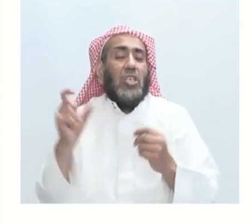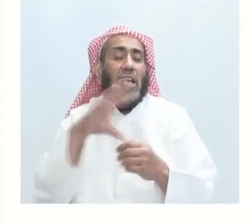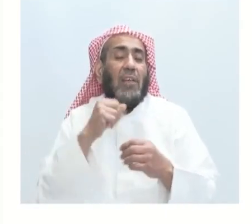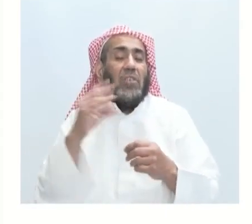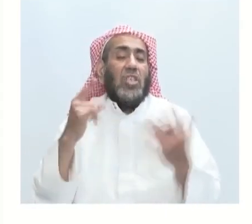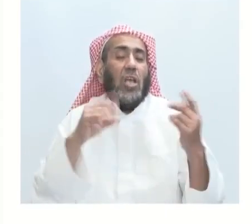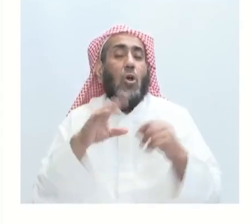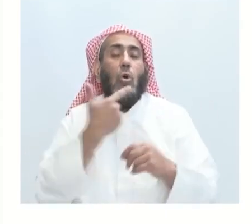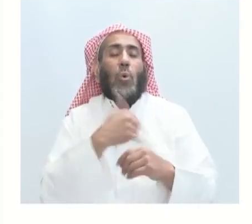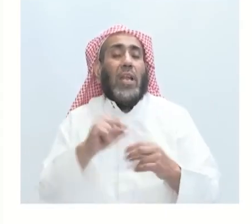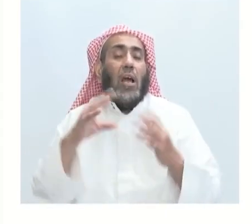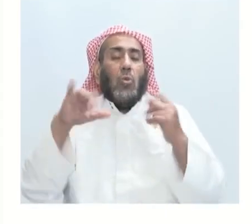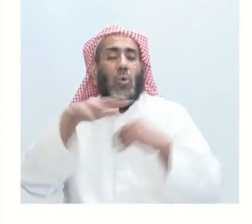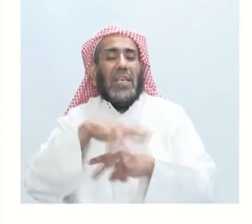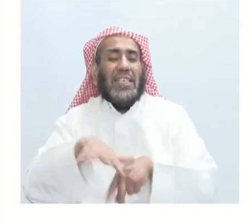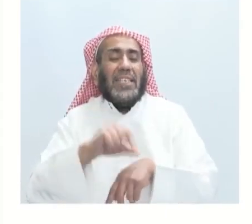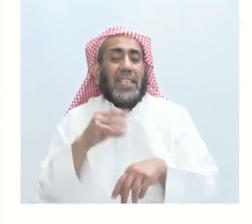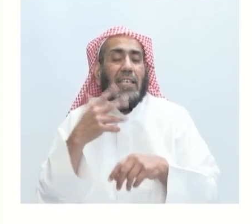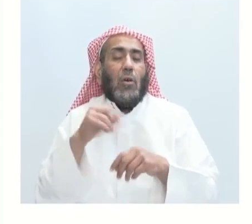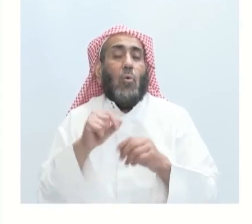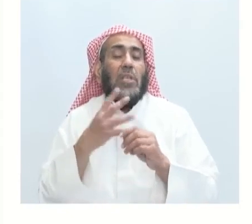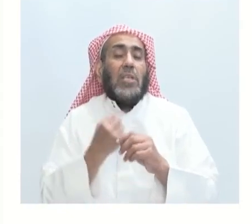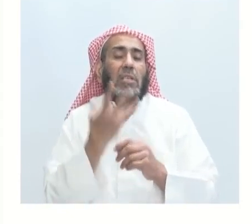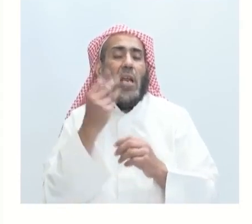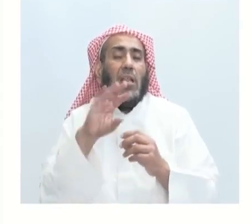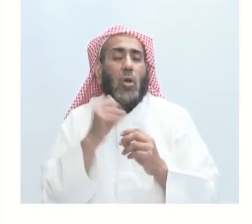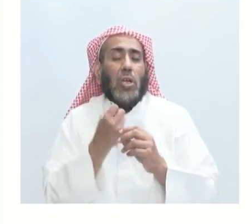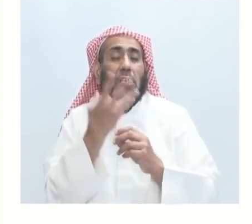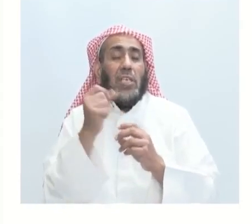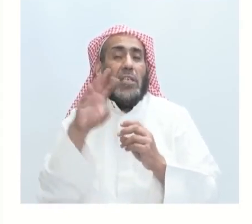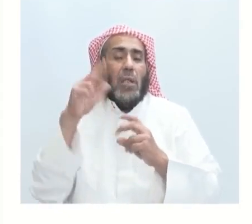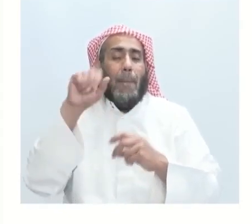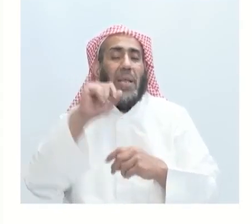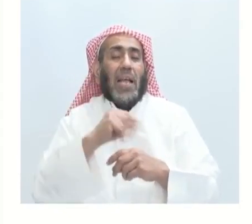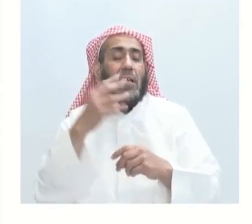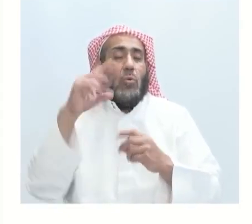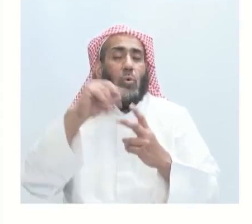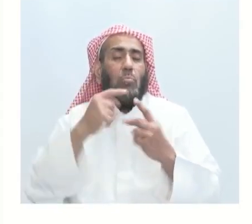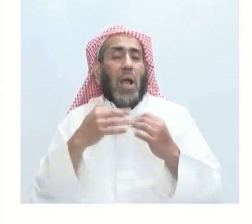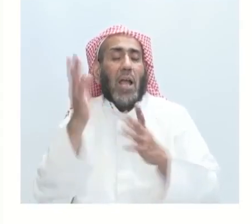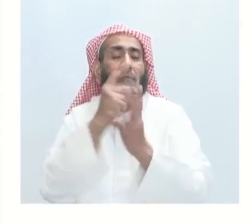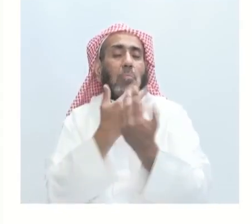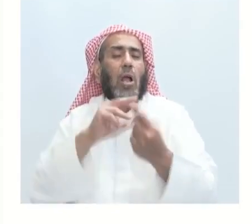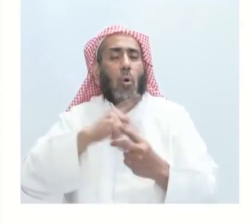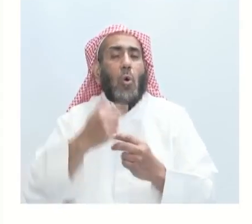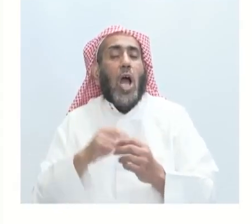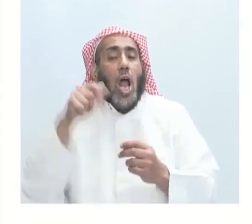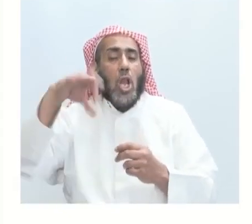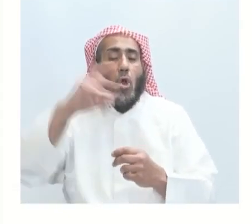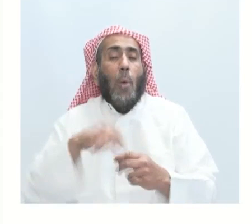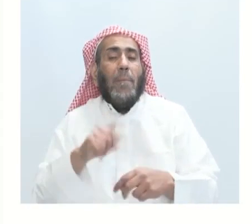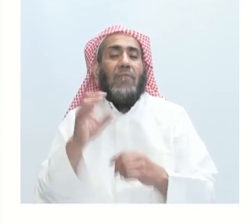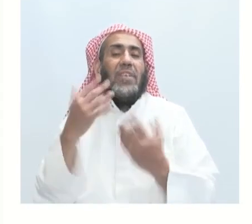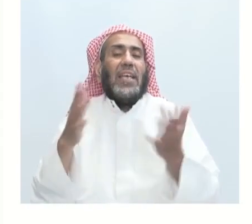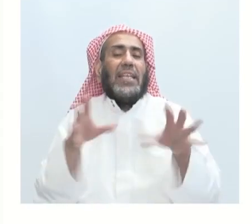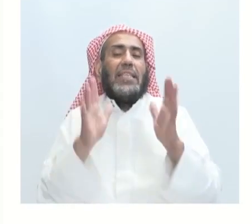جده والرياض والجزيره وم الرياض او في مدينه الرياض وجريده البلاد في جده والندوه في مكه المكرمه وجرده اليوم في الدمام شكلت المجلات